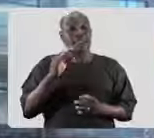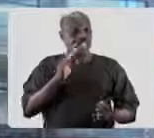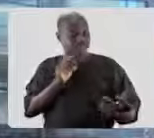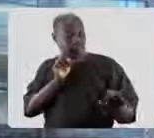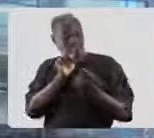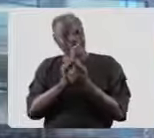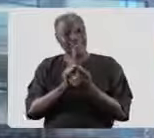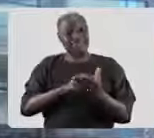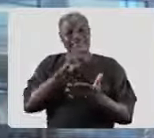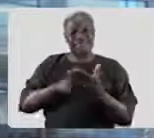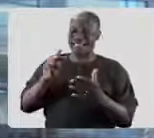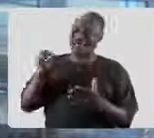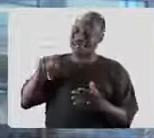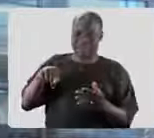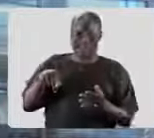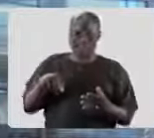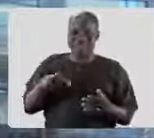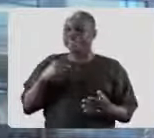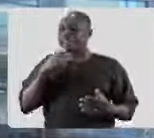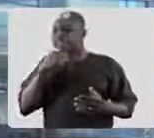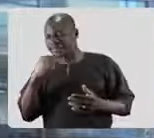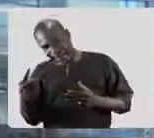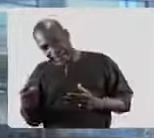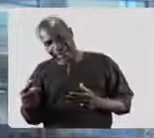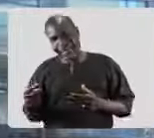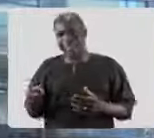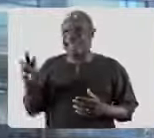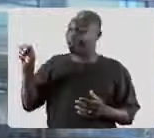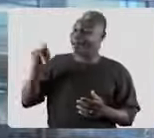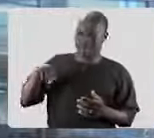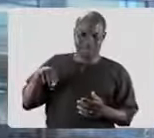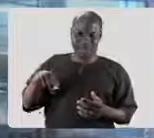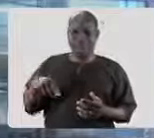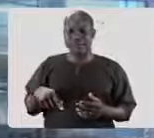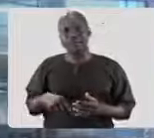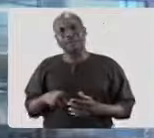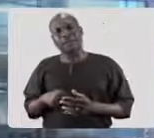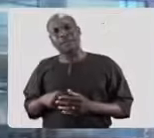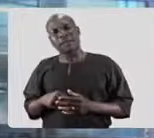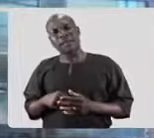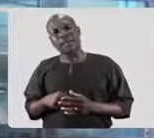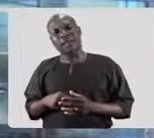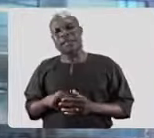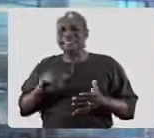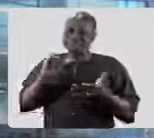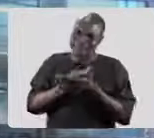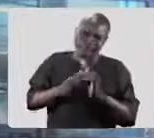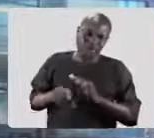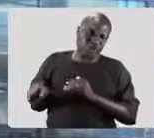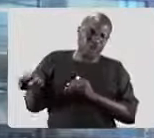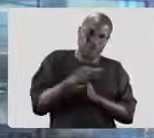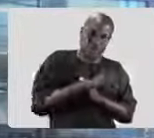Uti abrante ya semi ya. Yese. Okaa ye. Ede chile MP. Ansana obi kununua. Neche sa